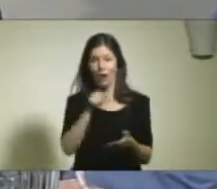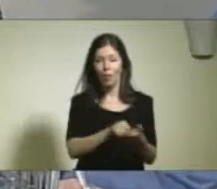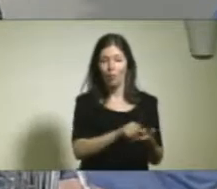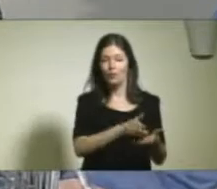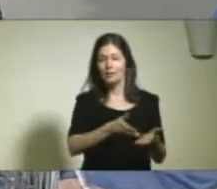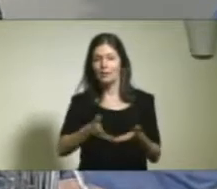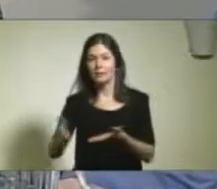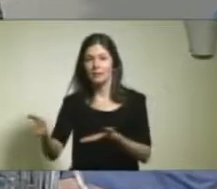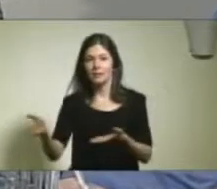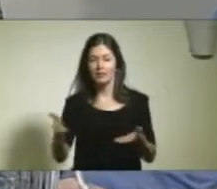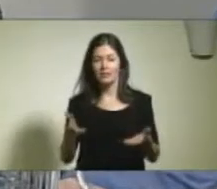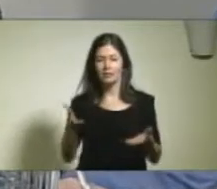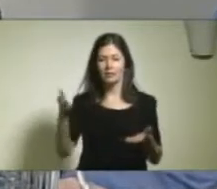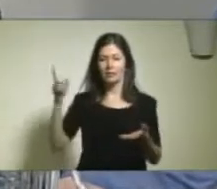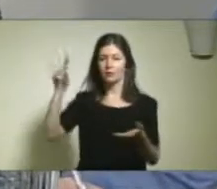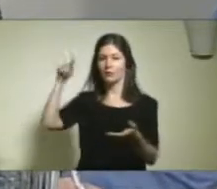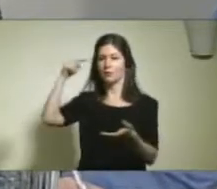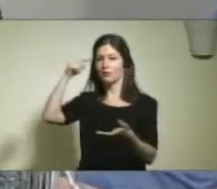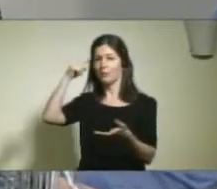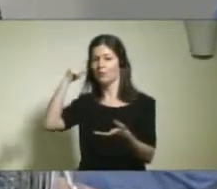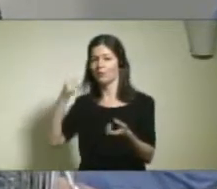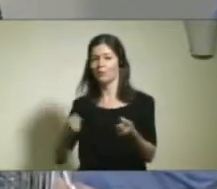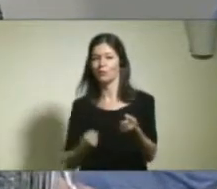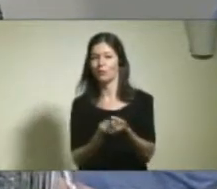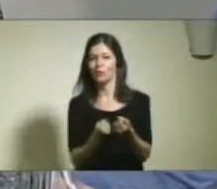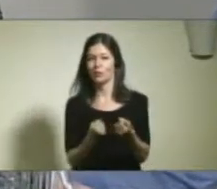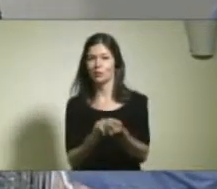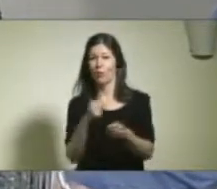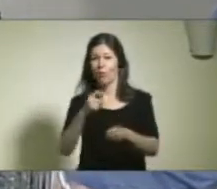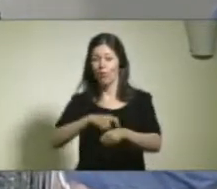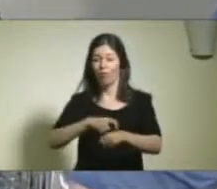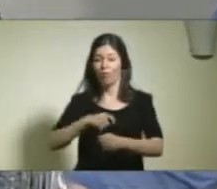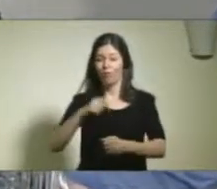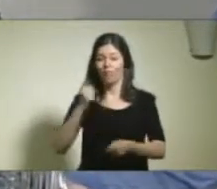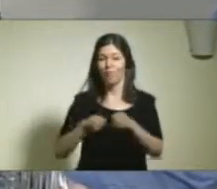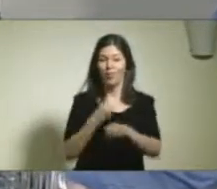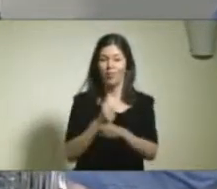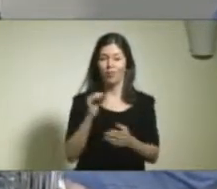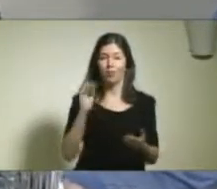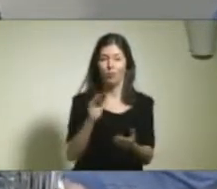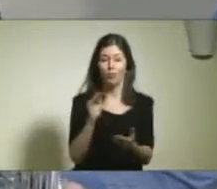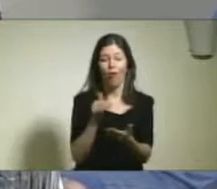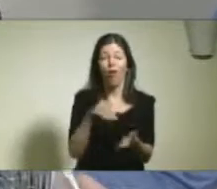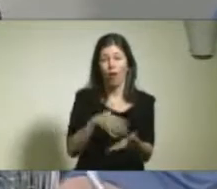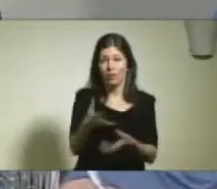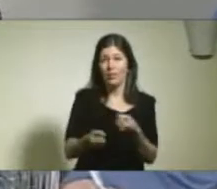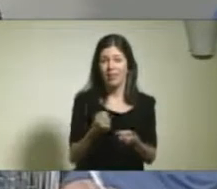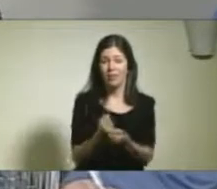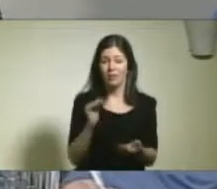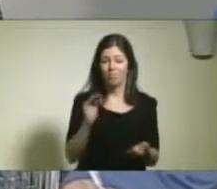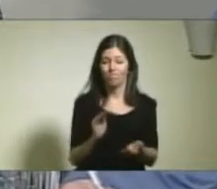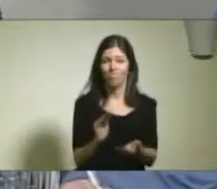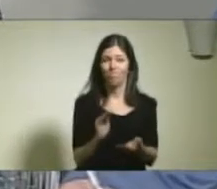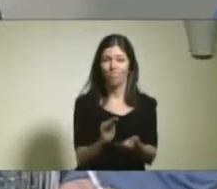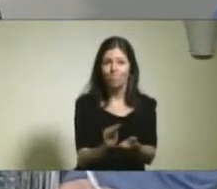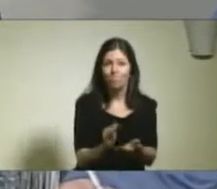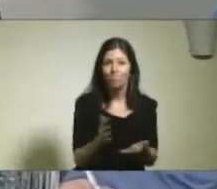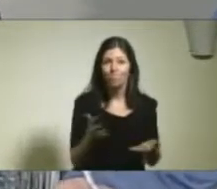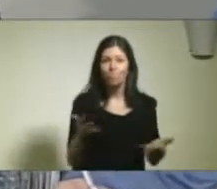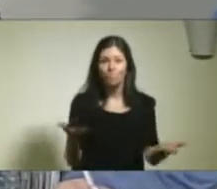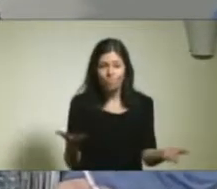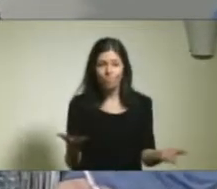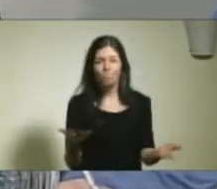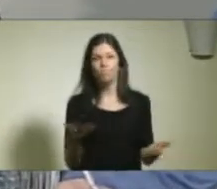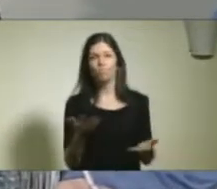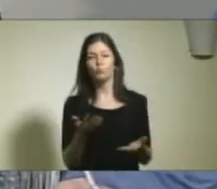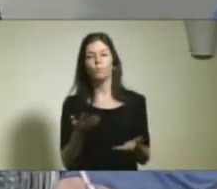les subventions que nous donne l'État s'amenuisent d'année en année, et cette année ils vont encore s'amenuire au niveau de la presse,